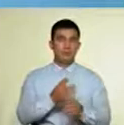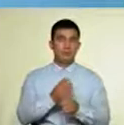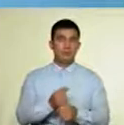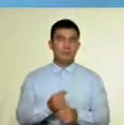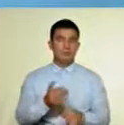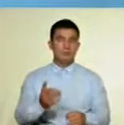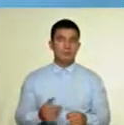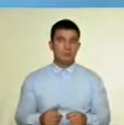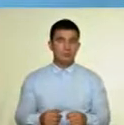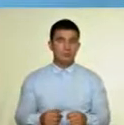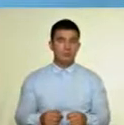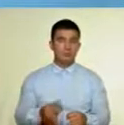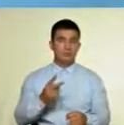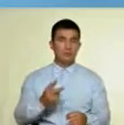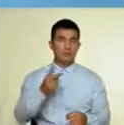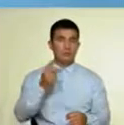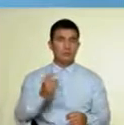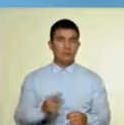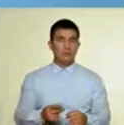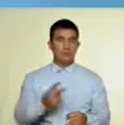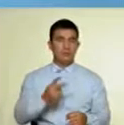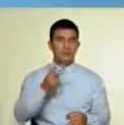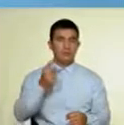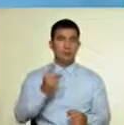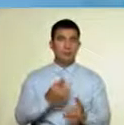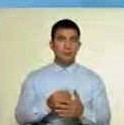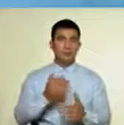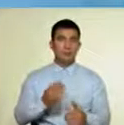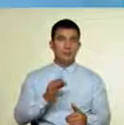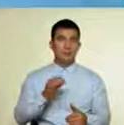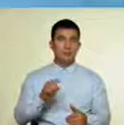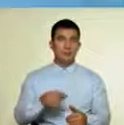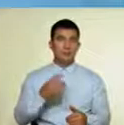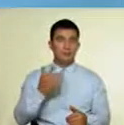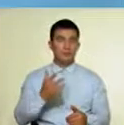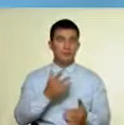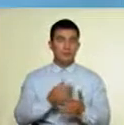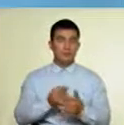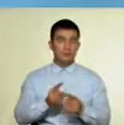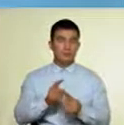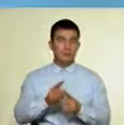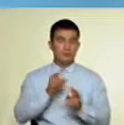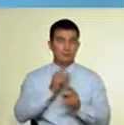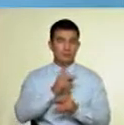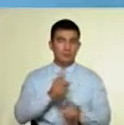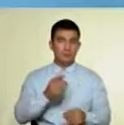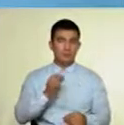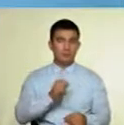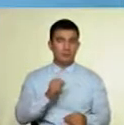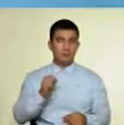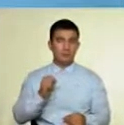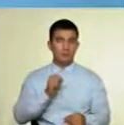qisqartirsak 2'dan 1, 2'dan 1'ni biz 0.10'dan 5 deb yozsak xato bo'lmaydi. Demek a'ni a